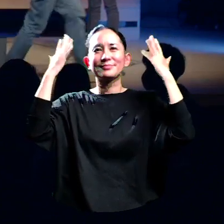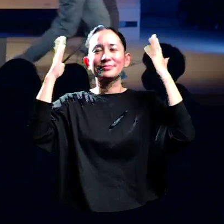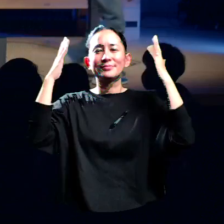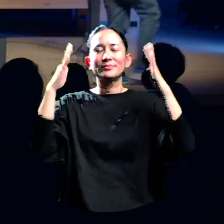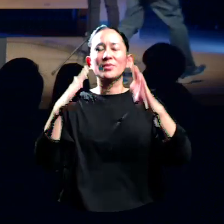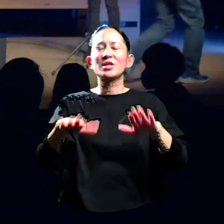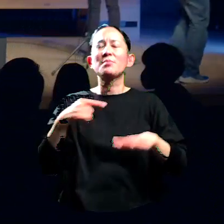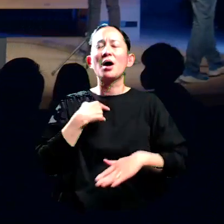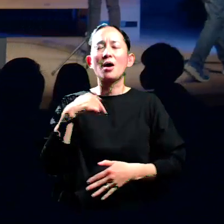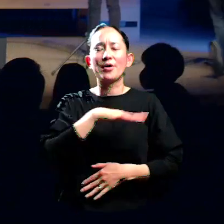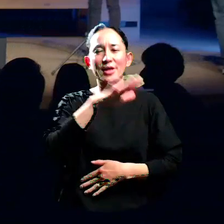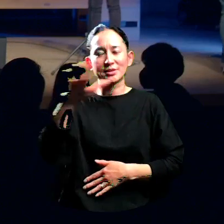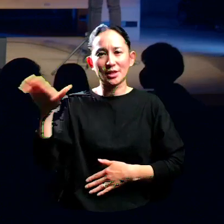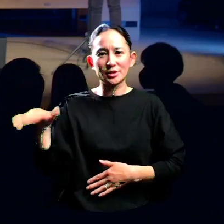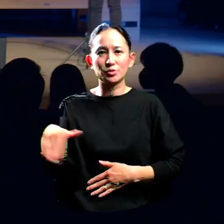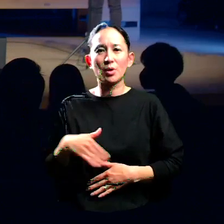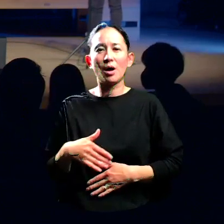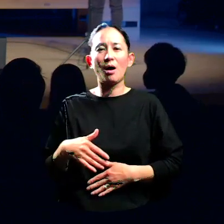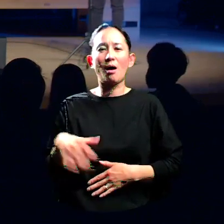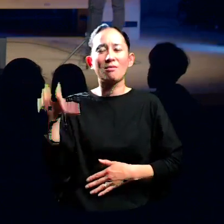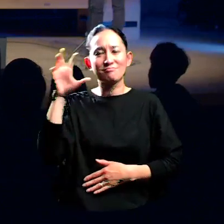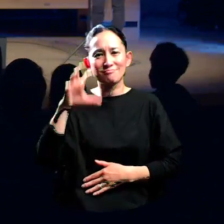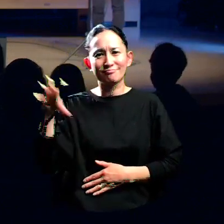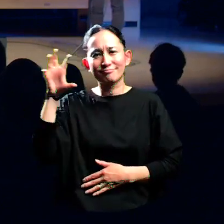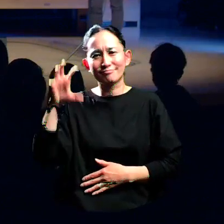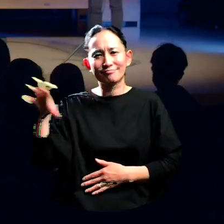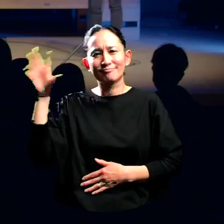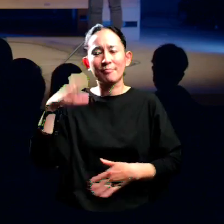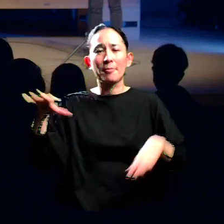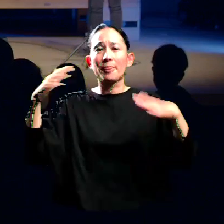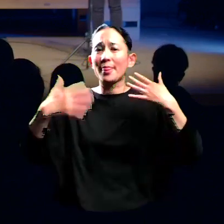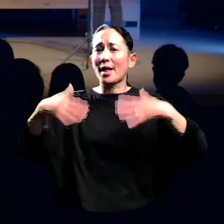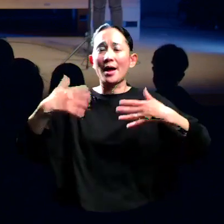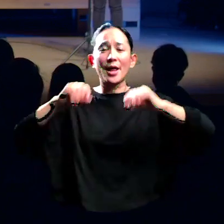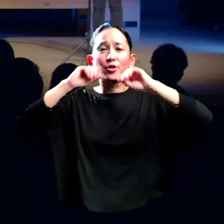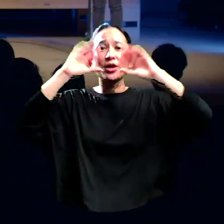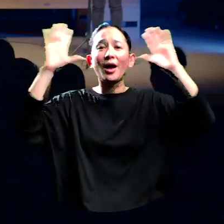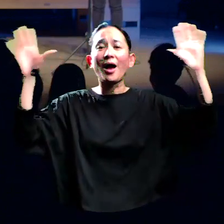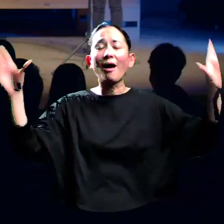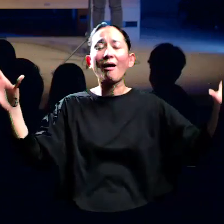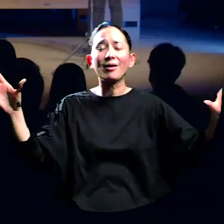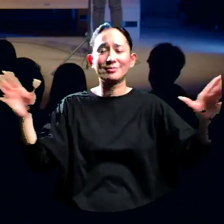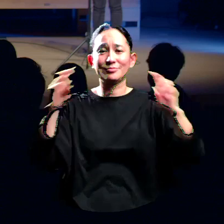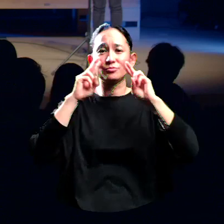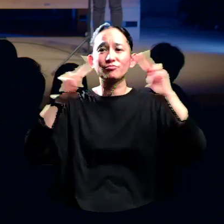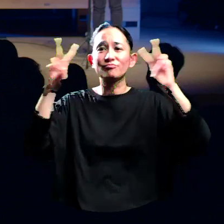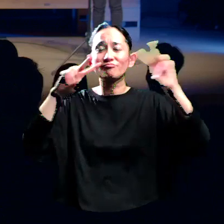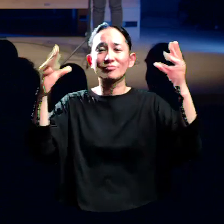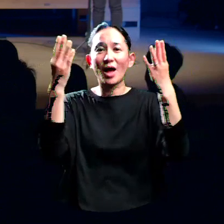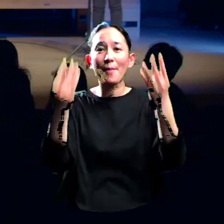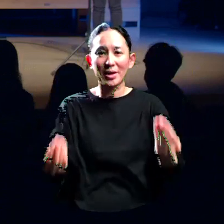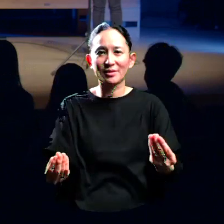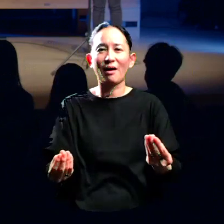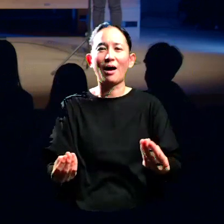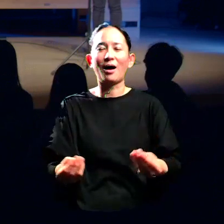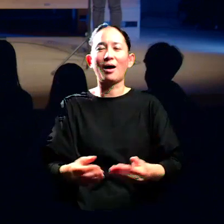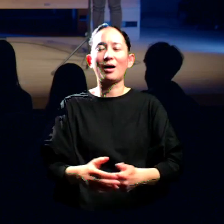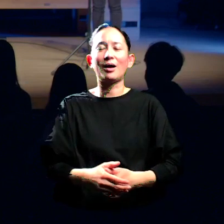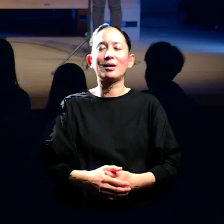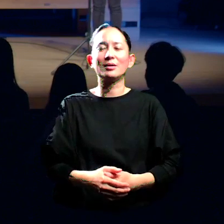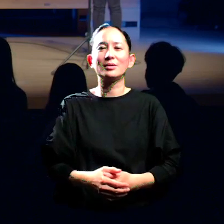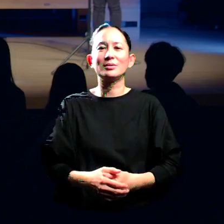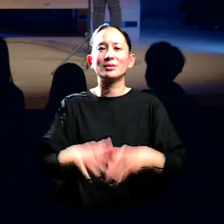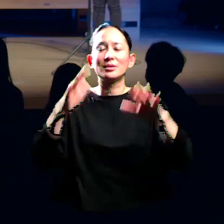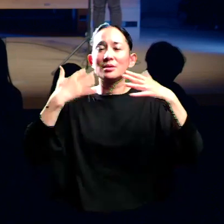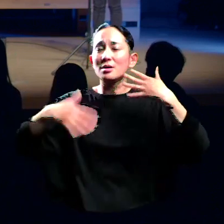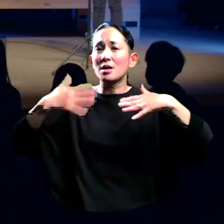今私たちは何度も何度もハレルヤと歌いました。 We just sang Hallelujah over and over again.